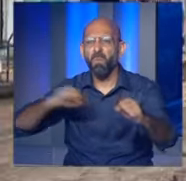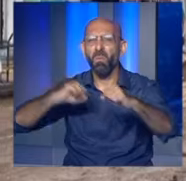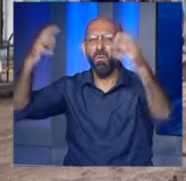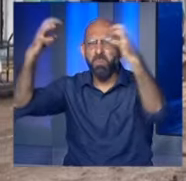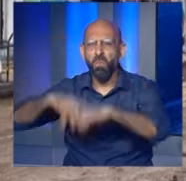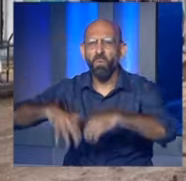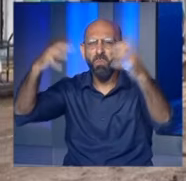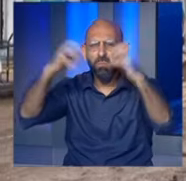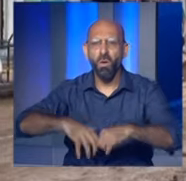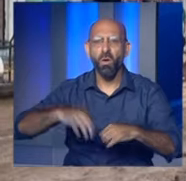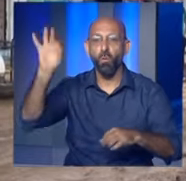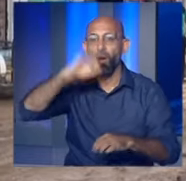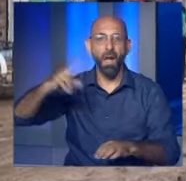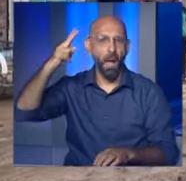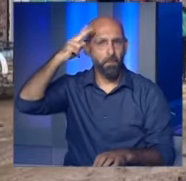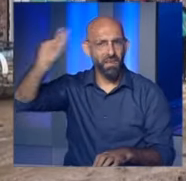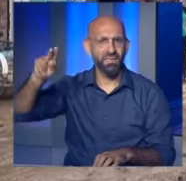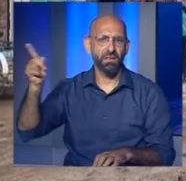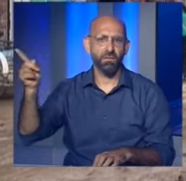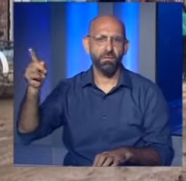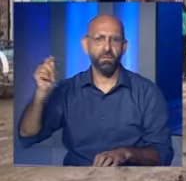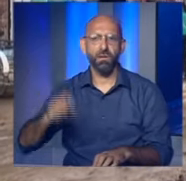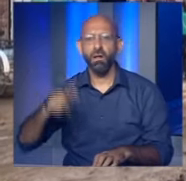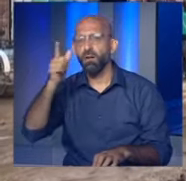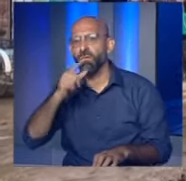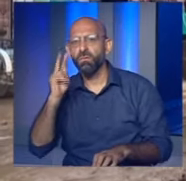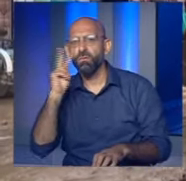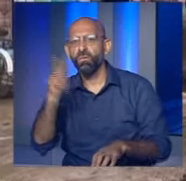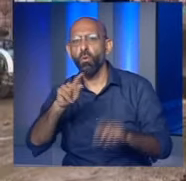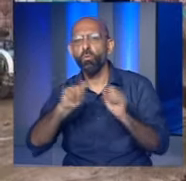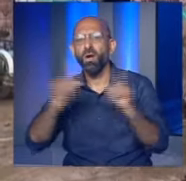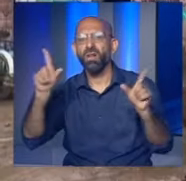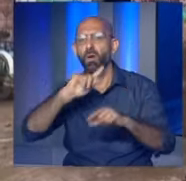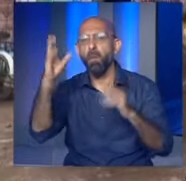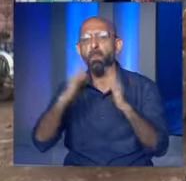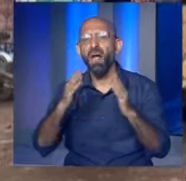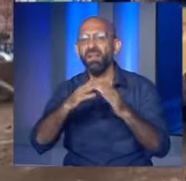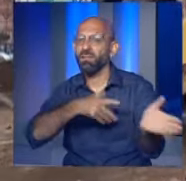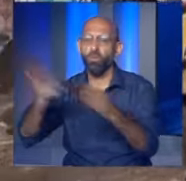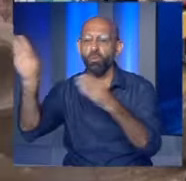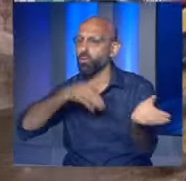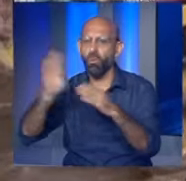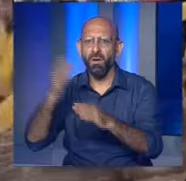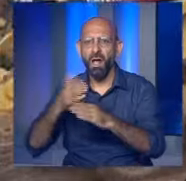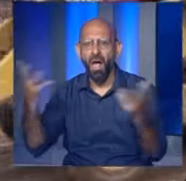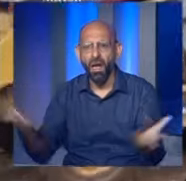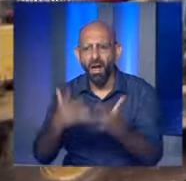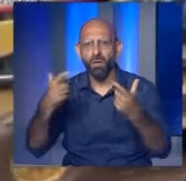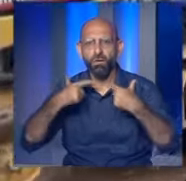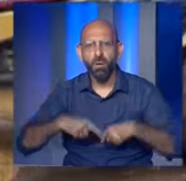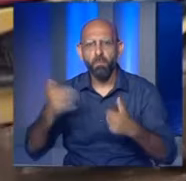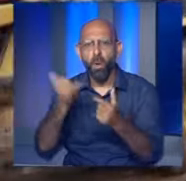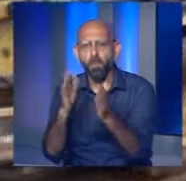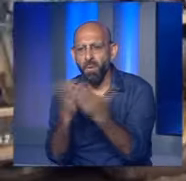بارتفاع منسوب الانهار وبفيض انات في مدن عده سكان جوات تلان بولايه مكسيكو اضطروا الى مغادره